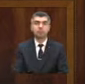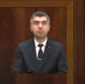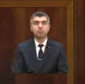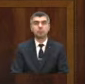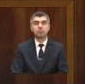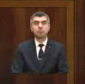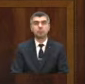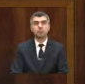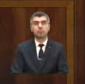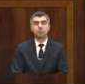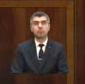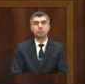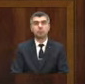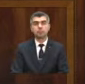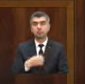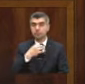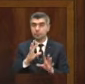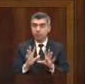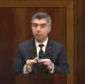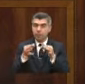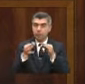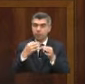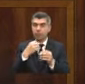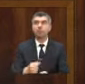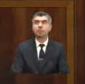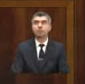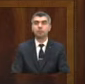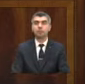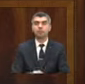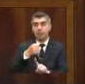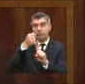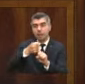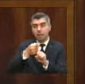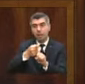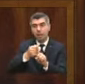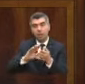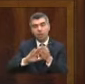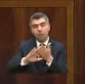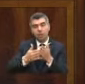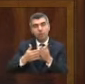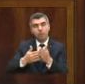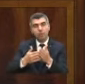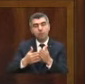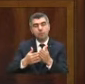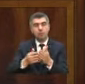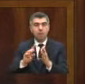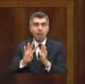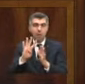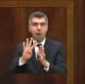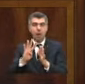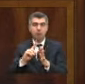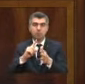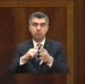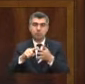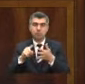ارتباطا قويا. ومن هنا فإن هذا الإصلاح كيرتكز على أربعة المرتكزات.